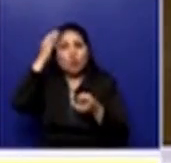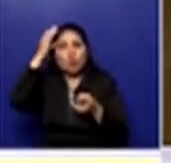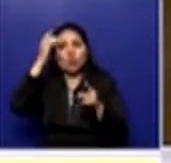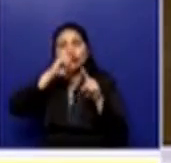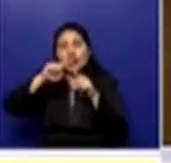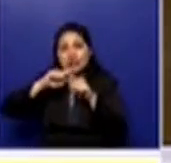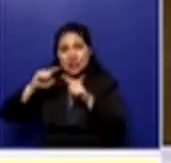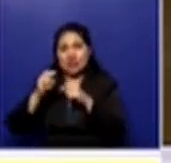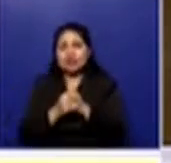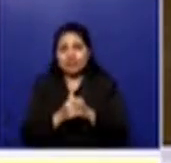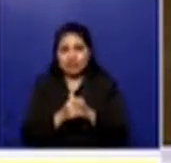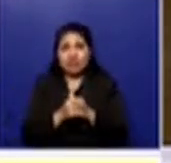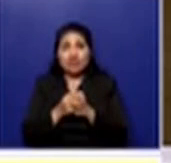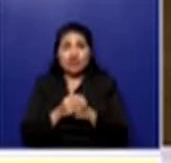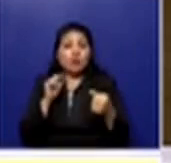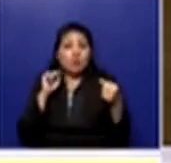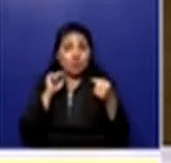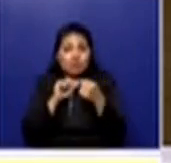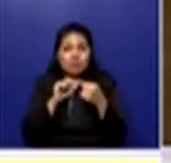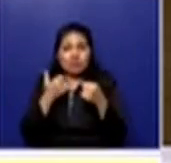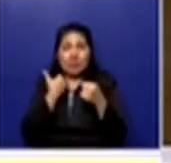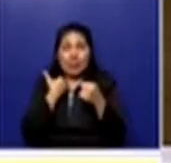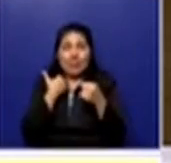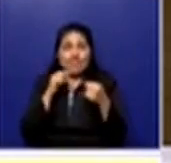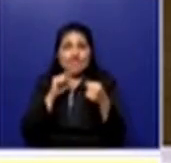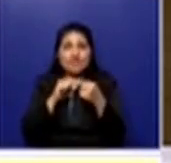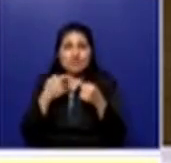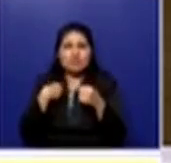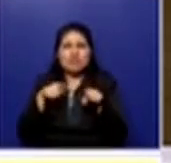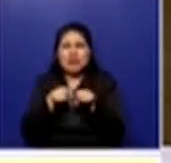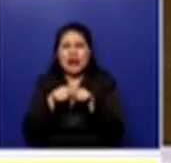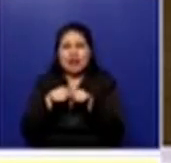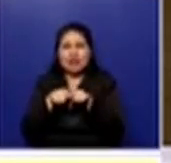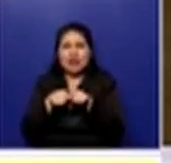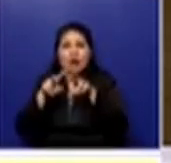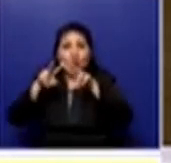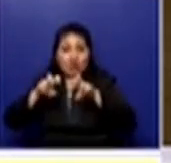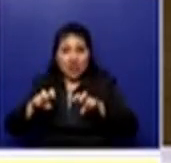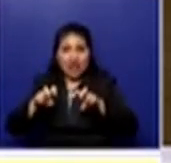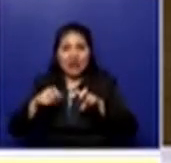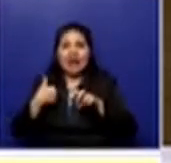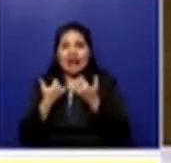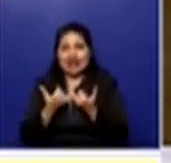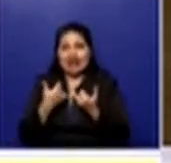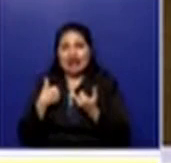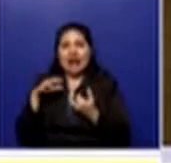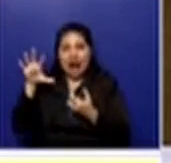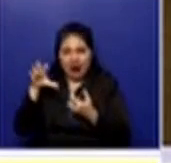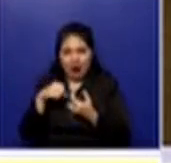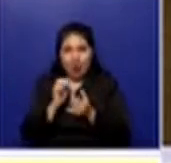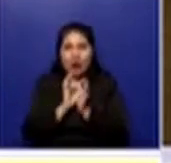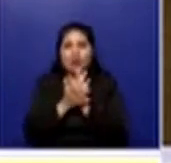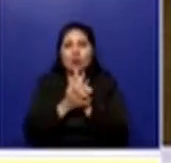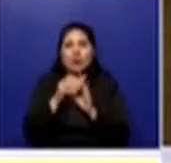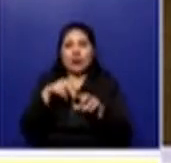ที่เรียกว่าเหมาะสมหรือว่าที่ท่านใช้คำว่าเป็นนักวิจัยเป็นนักสืบค้นอันนี้เราจะเอากลับเข้ามาพั